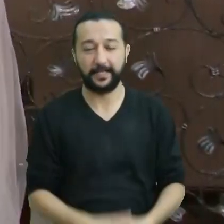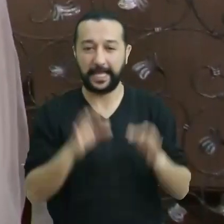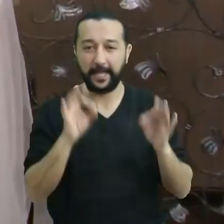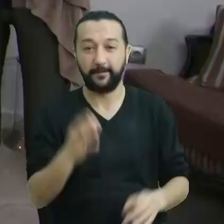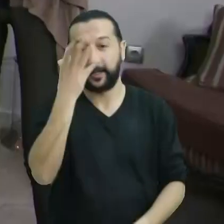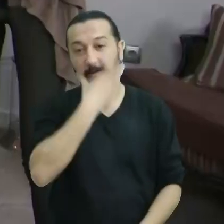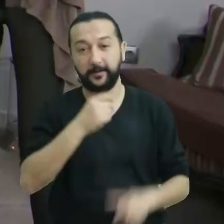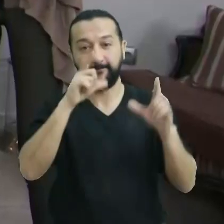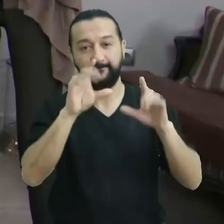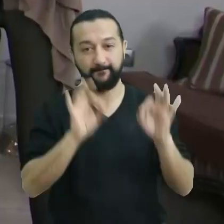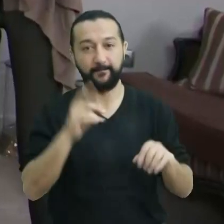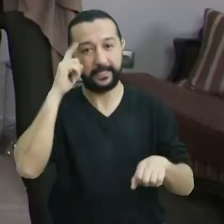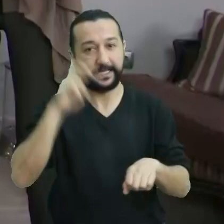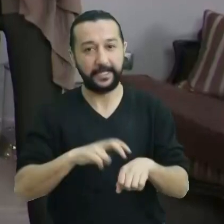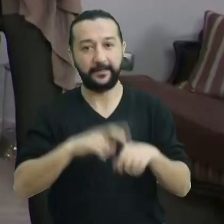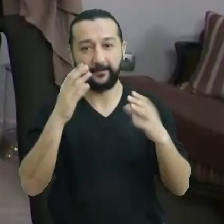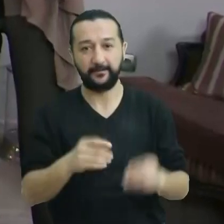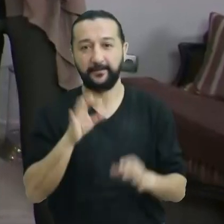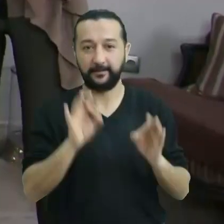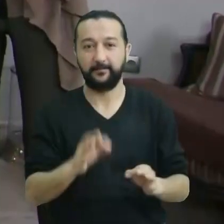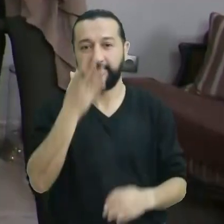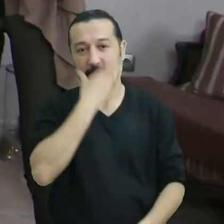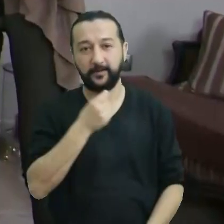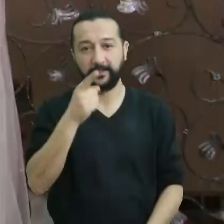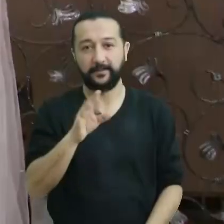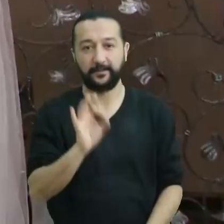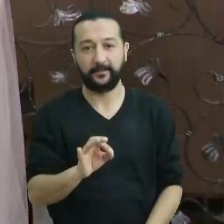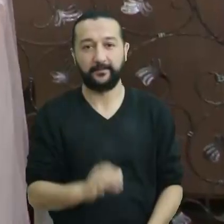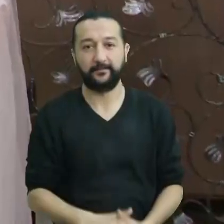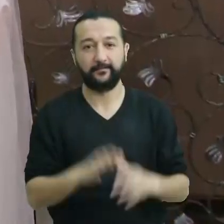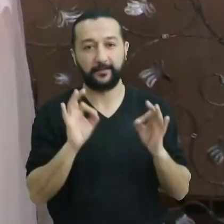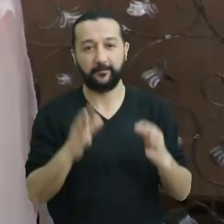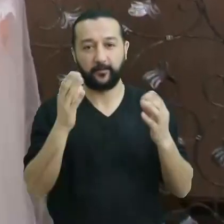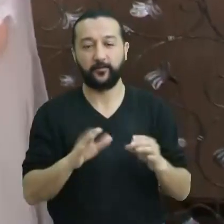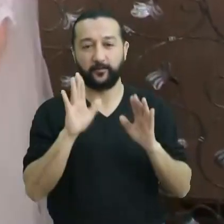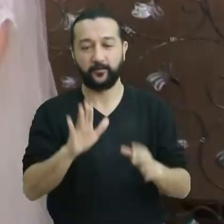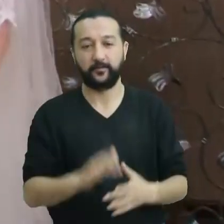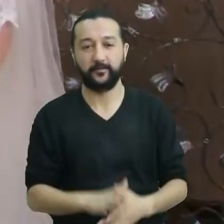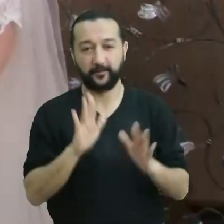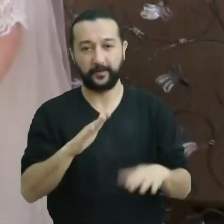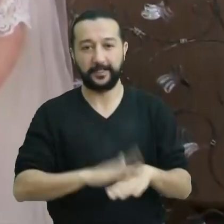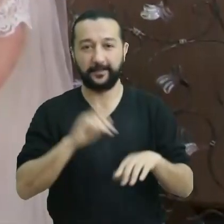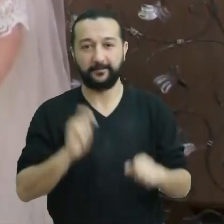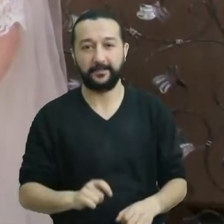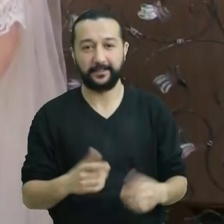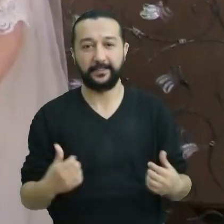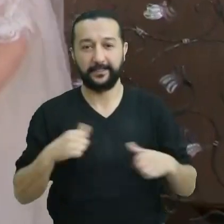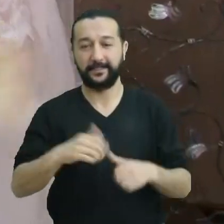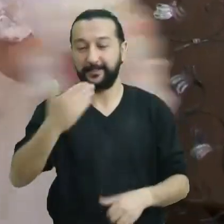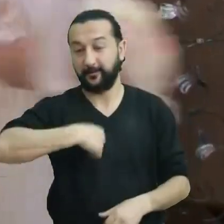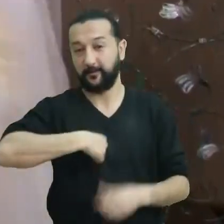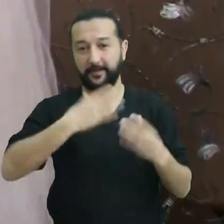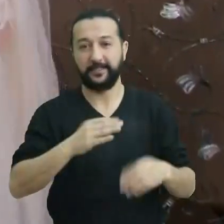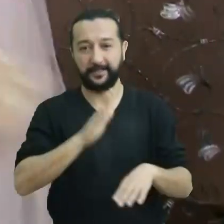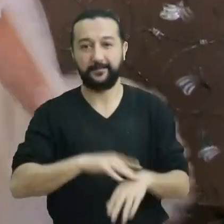Hemen şöyle güzel değil mi hatıra olsun? Güzel. Dördünün elinde de telefon. Tamam olur dur. Kemal ceketinin önünü ilikledi. Buraya gir